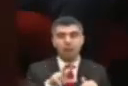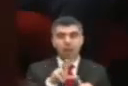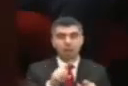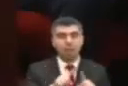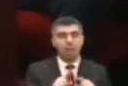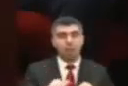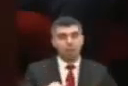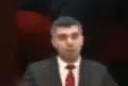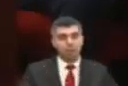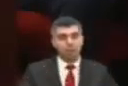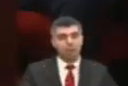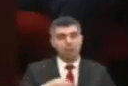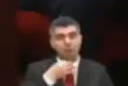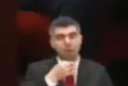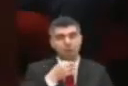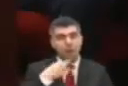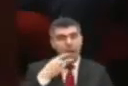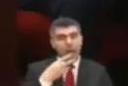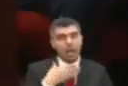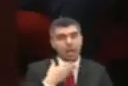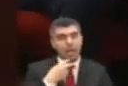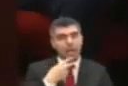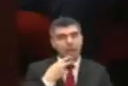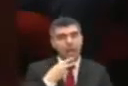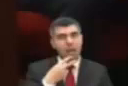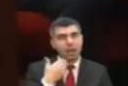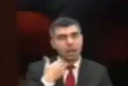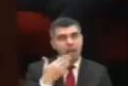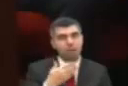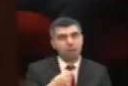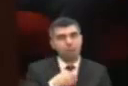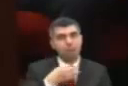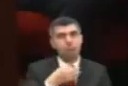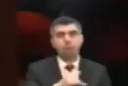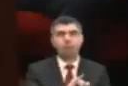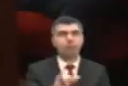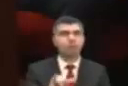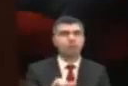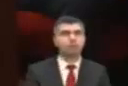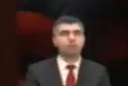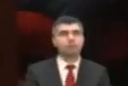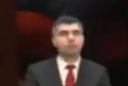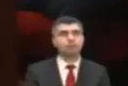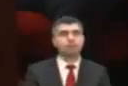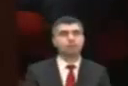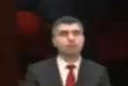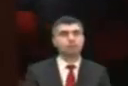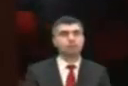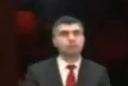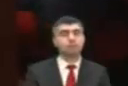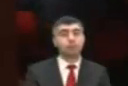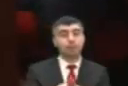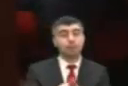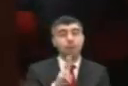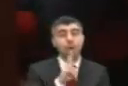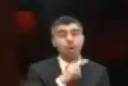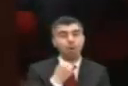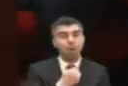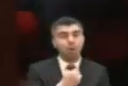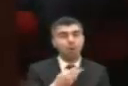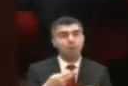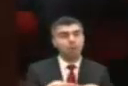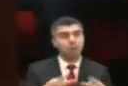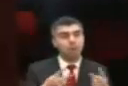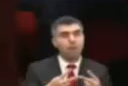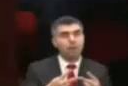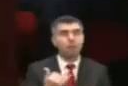شيء، مصيبه هذه. ويلي، لا الحاجه اللي كتصدر على الحكومه راه